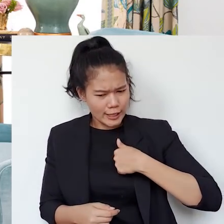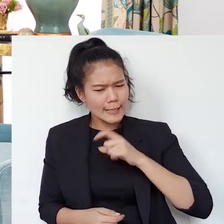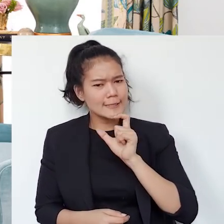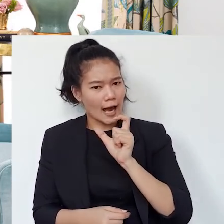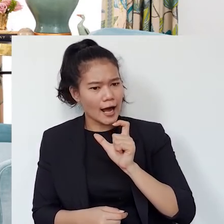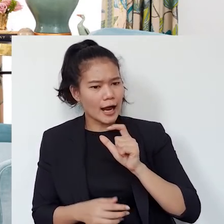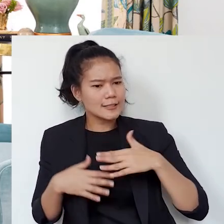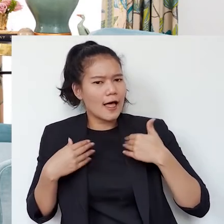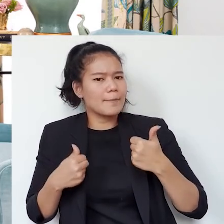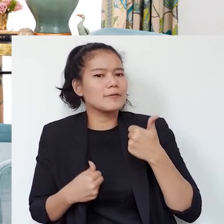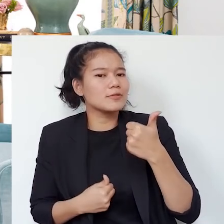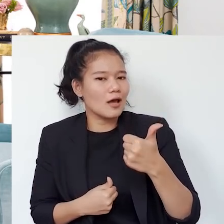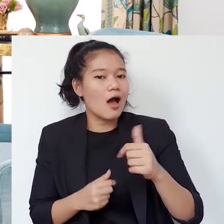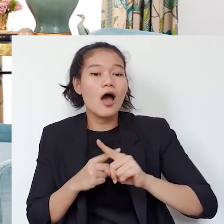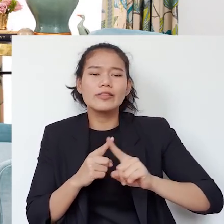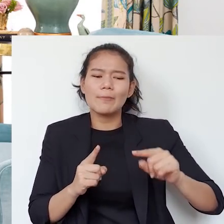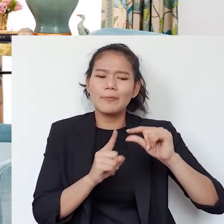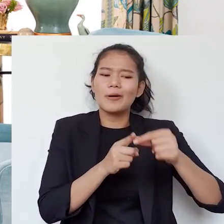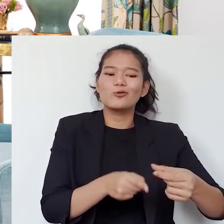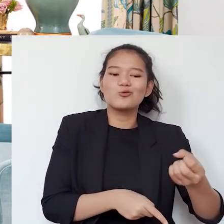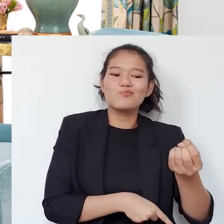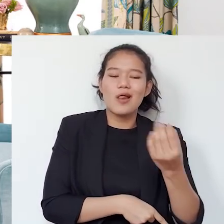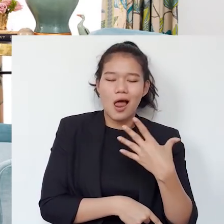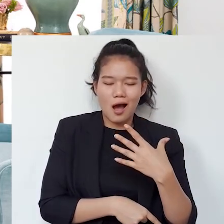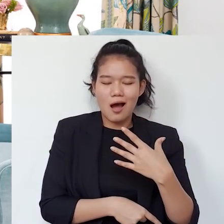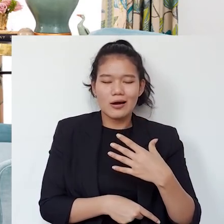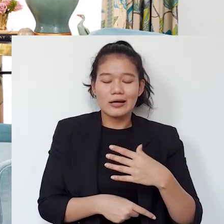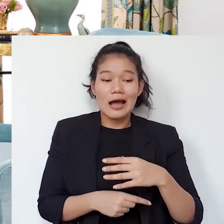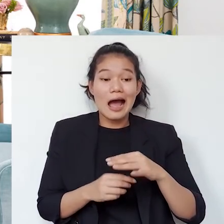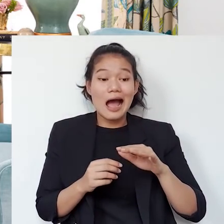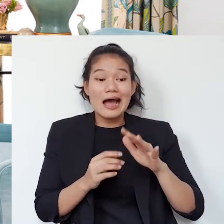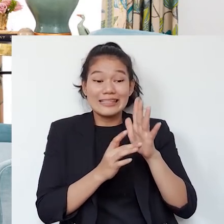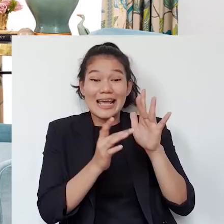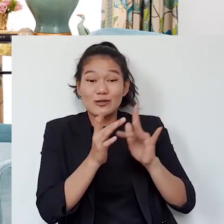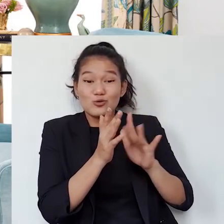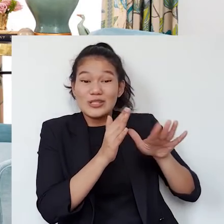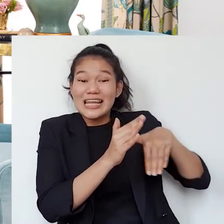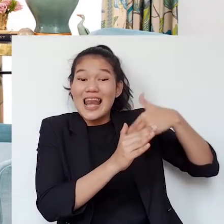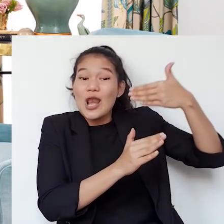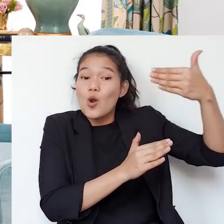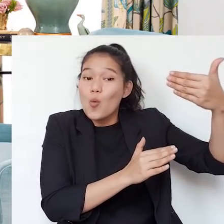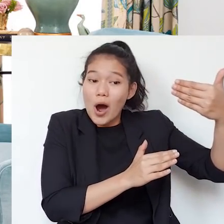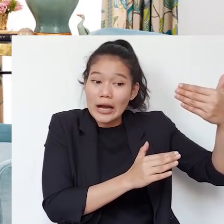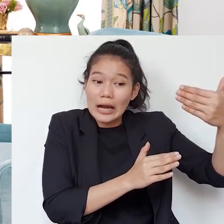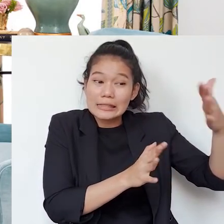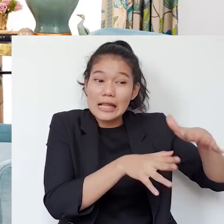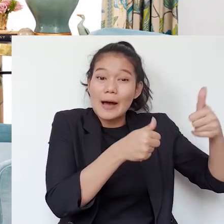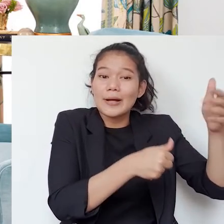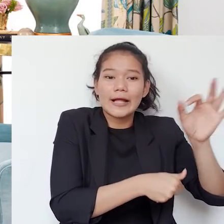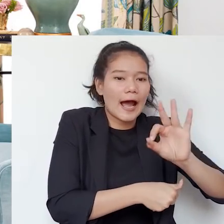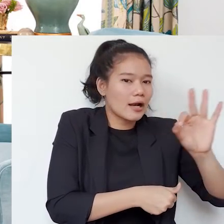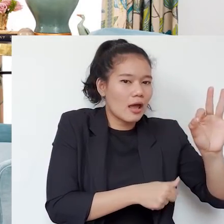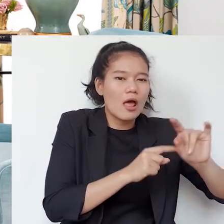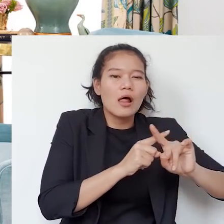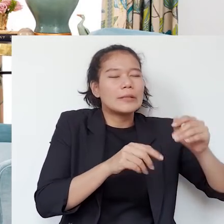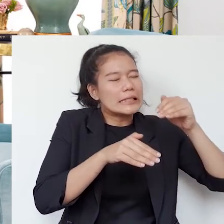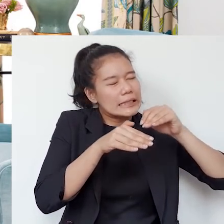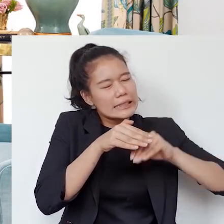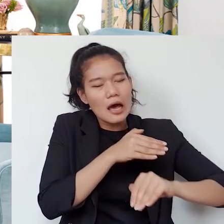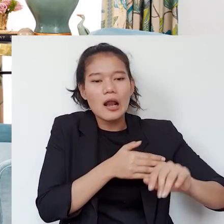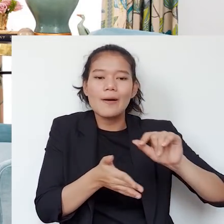keselamatan. Petrus dengan gagah mengatakan di luar Yesus tidak ada keselamatan. Hanya di dalam nama, karena di